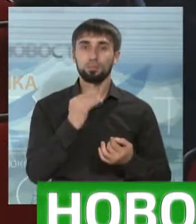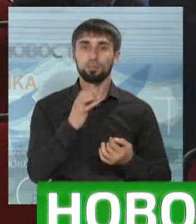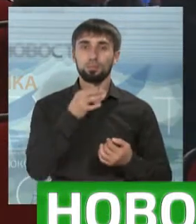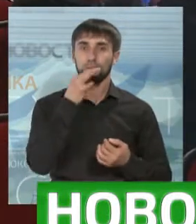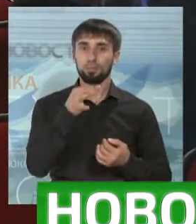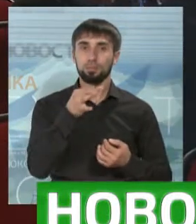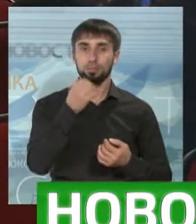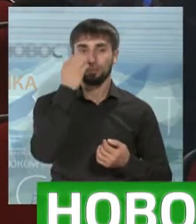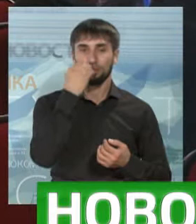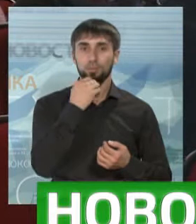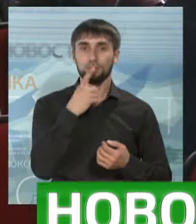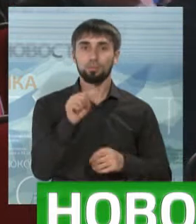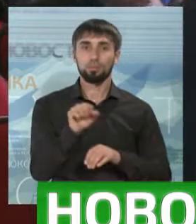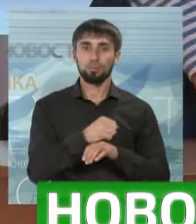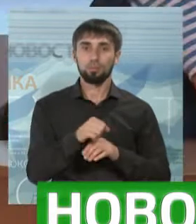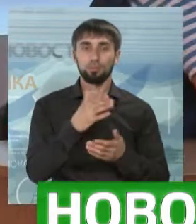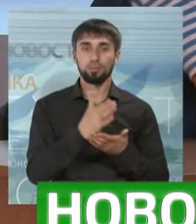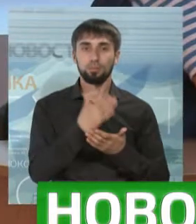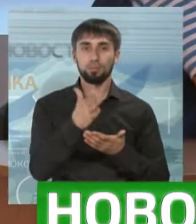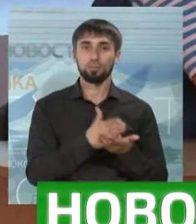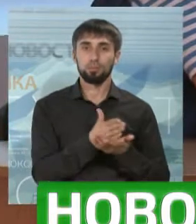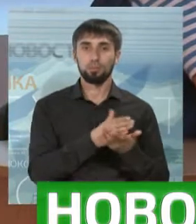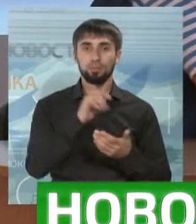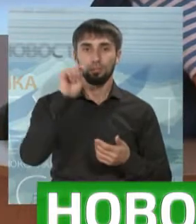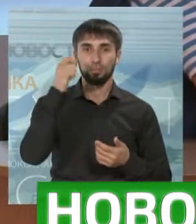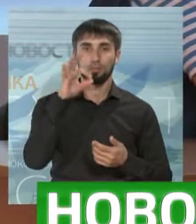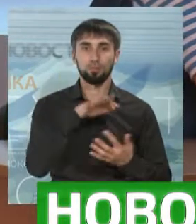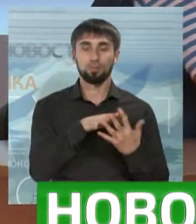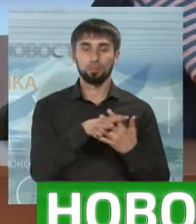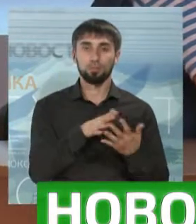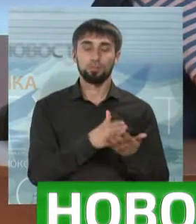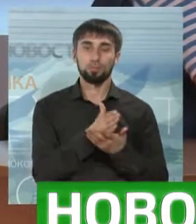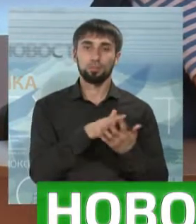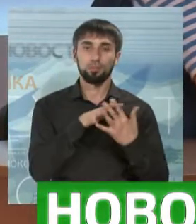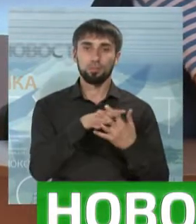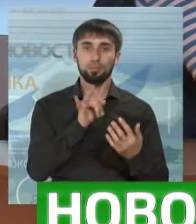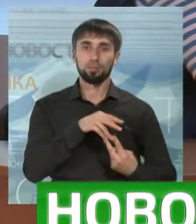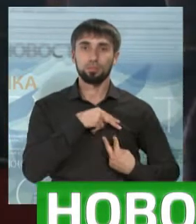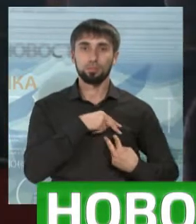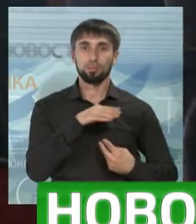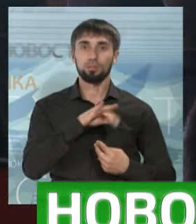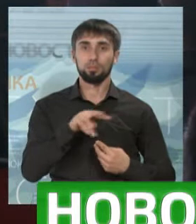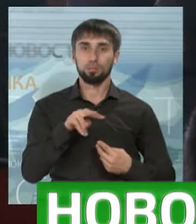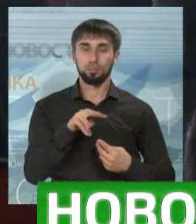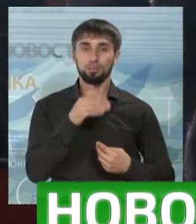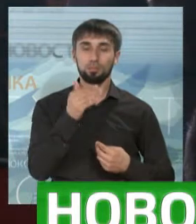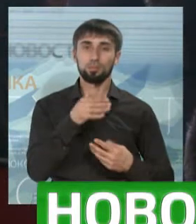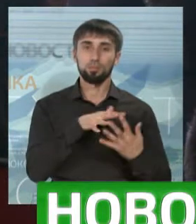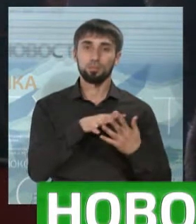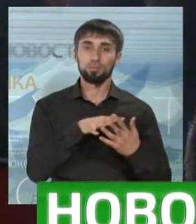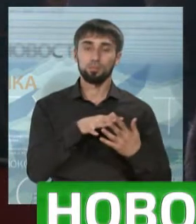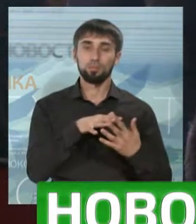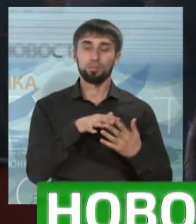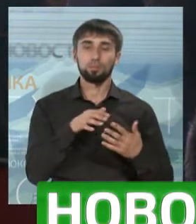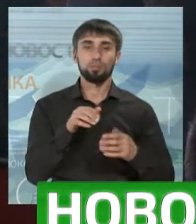спасибо за победу тем, кто является настоящим хранителем памяти о войне, ветеранам войны и труженикам тыла. Волонтеры Победы – это не про